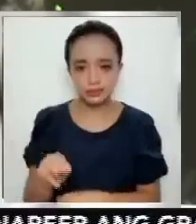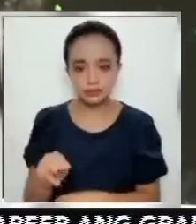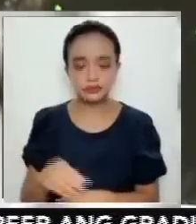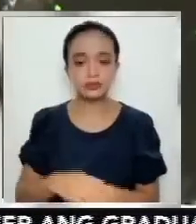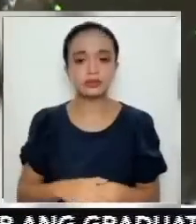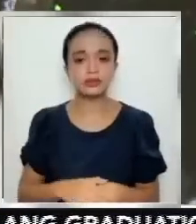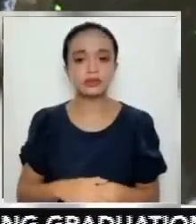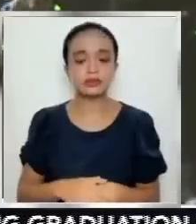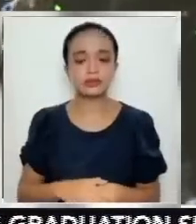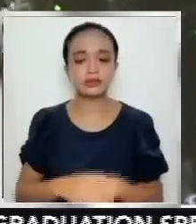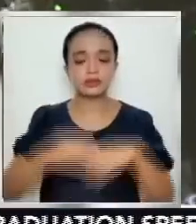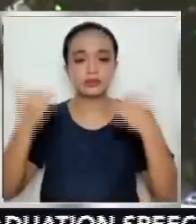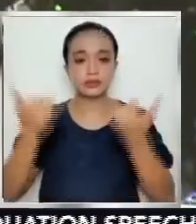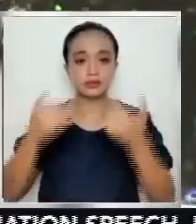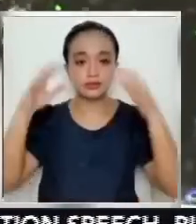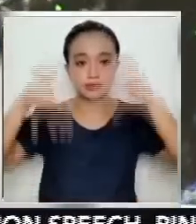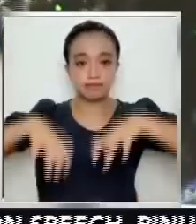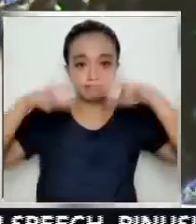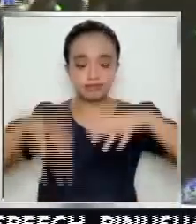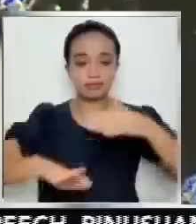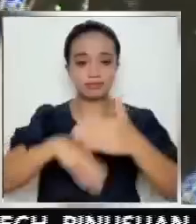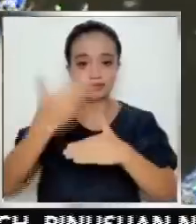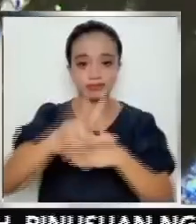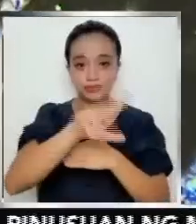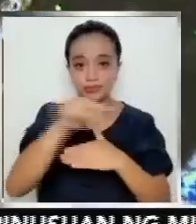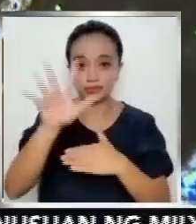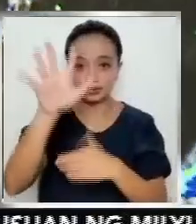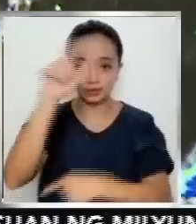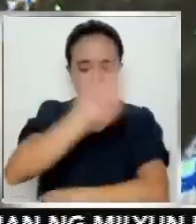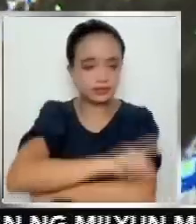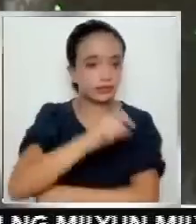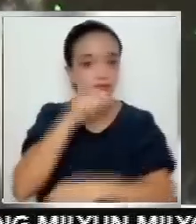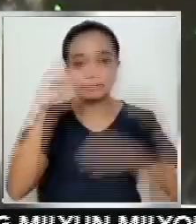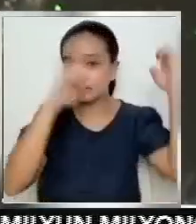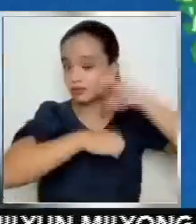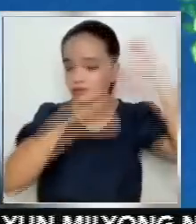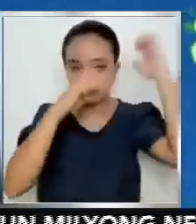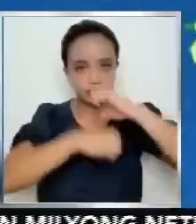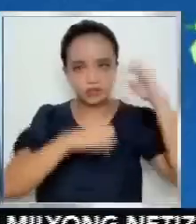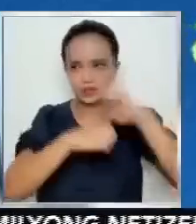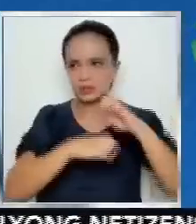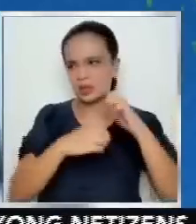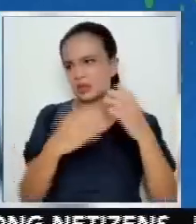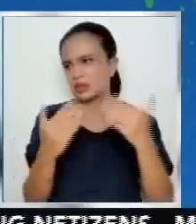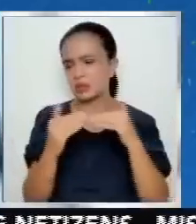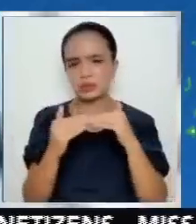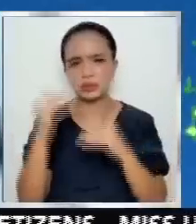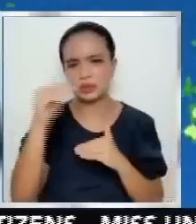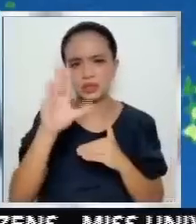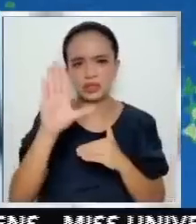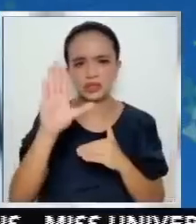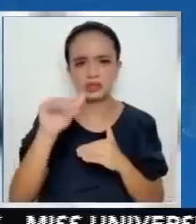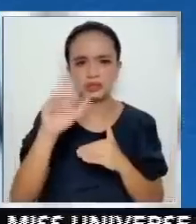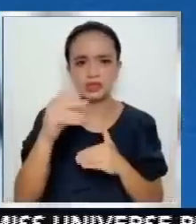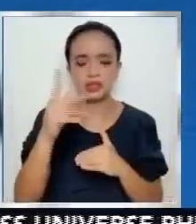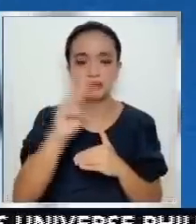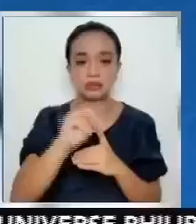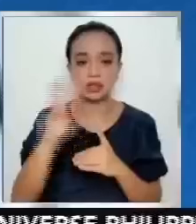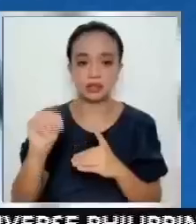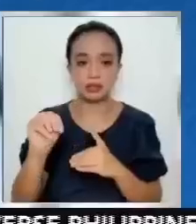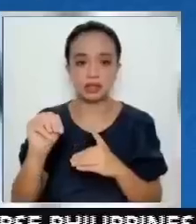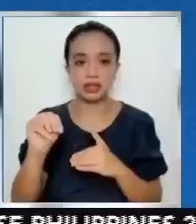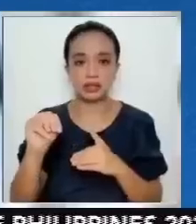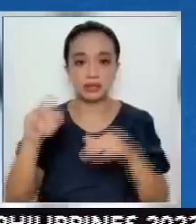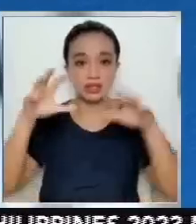outlook for the next 3 to 5 days, hindi naman po natin inaasahan na lalagpas na hanggang or more than 50 millimeter kumpara sa mga previous habagat episode